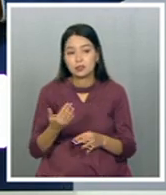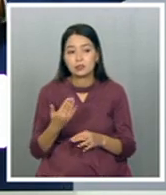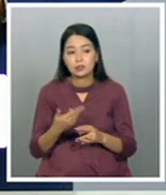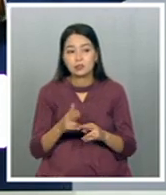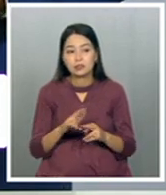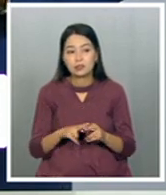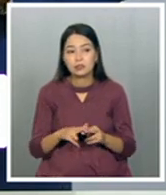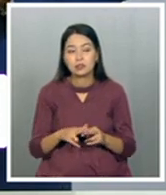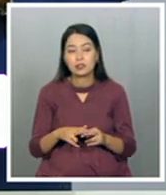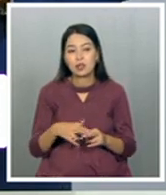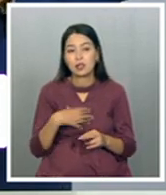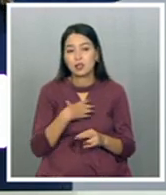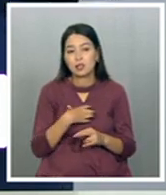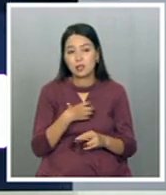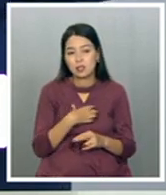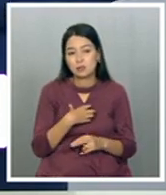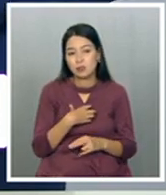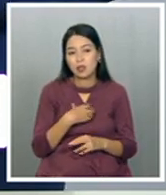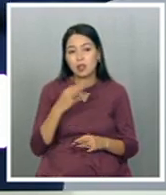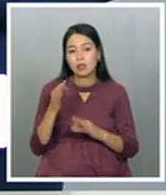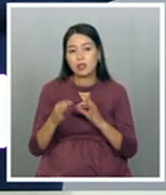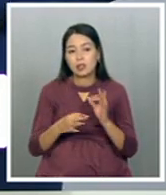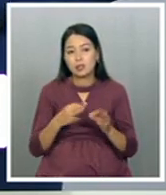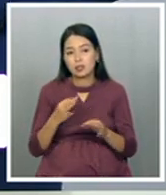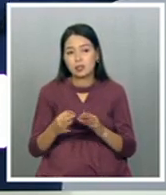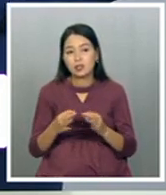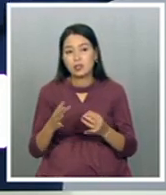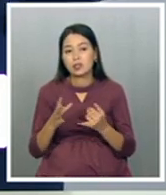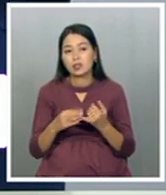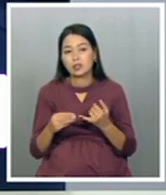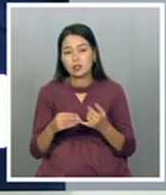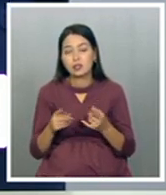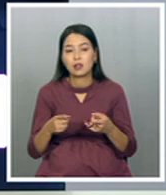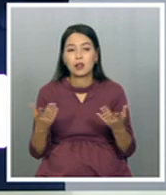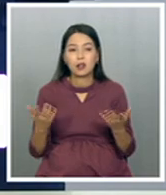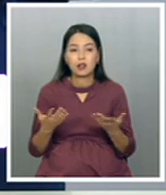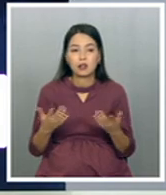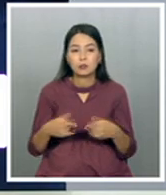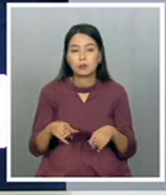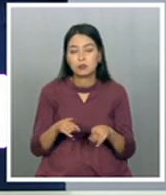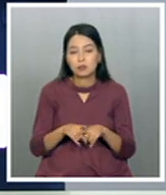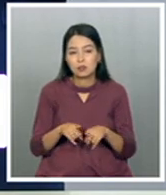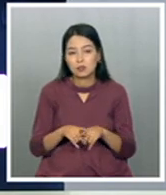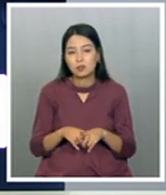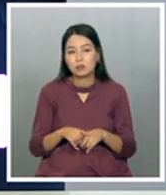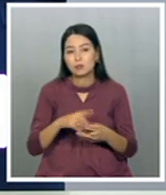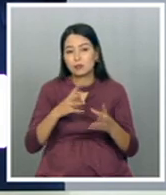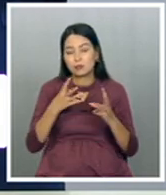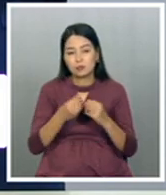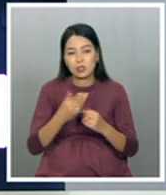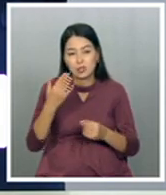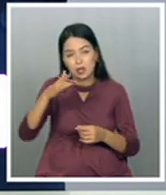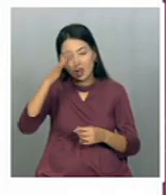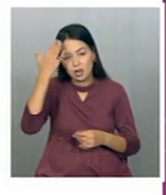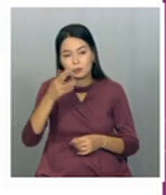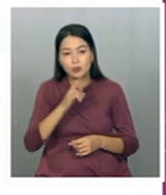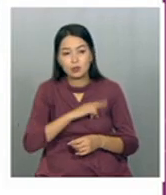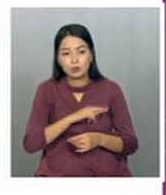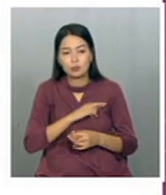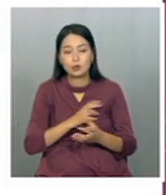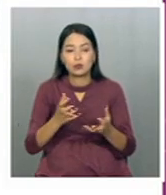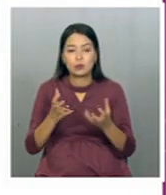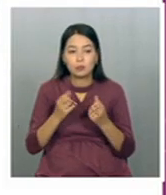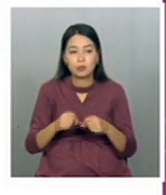ретінде алынған. Тәулік дегеніміз жердің қандай да бір аспан сферасында алынған бір